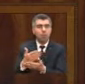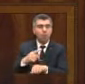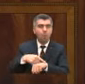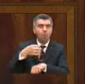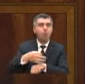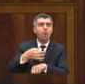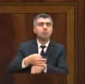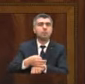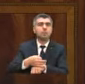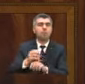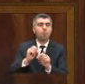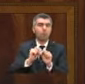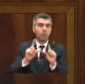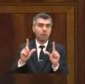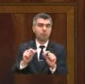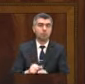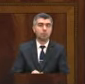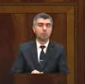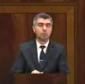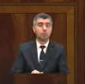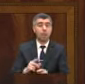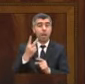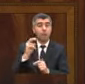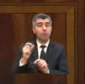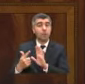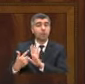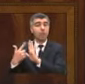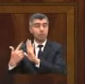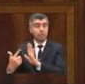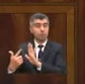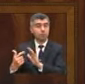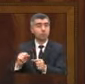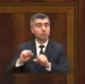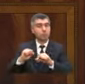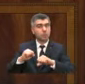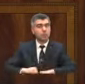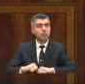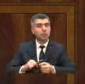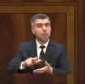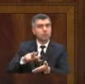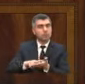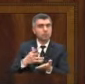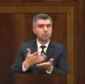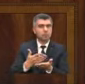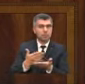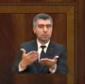زمنيه، لانه كنا صادقنا في 2017 على قانون ديال 95